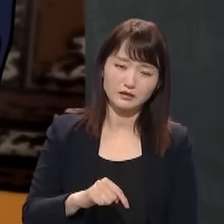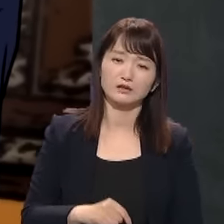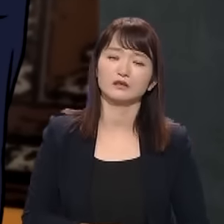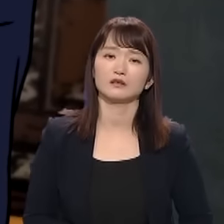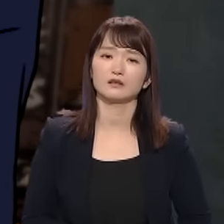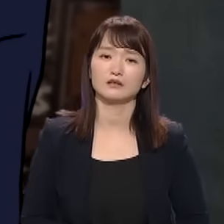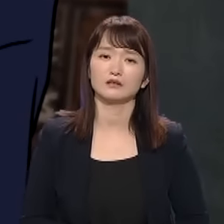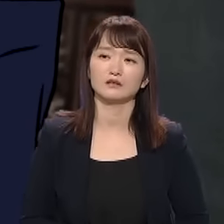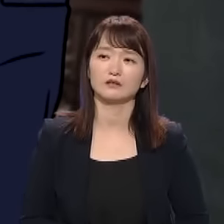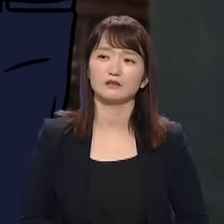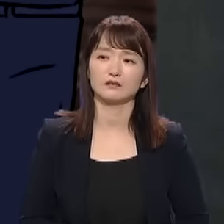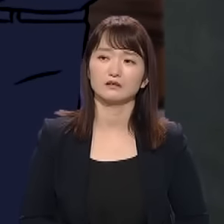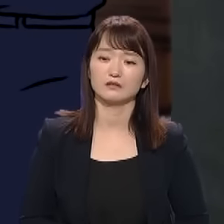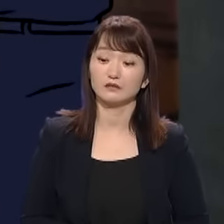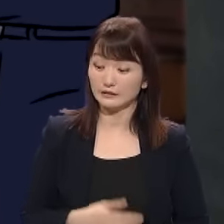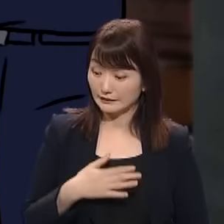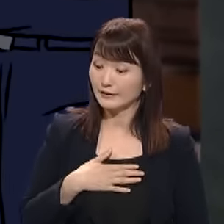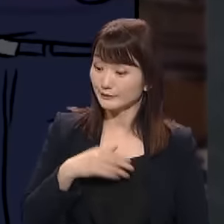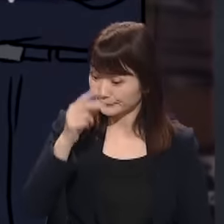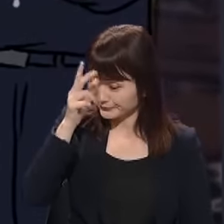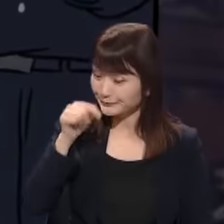근데 아, 나도 경찰이니까